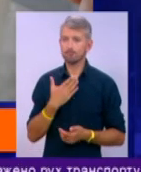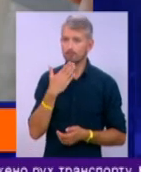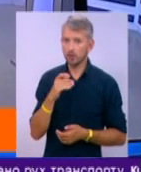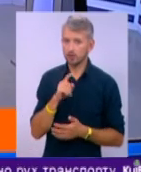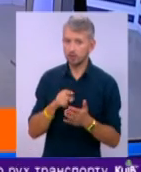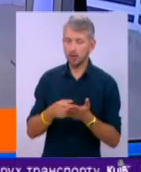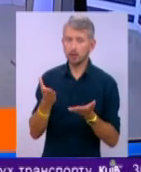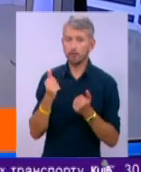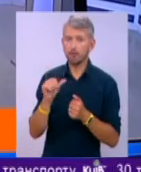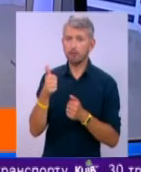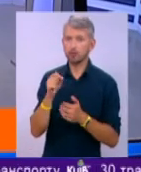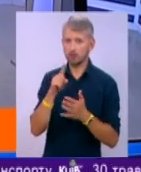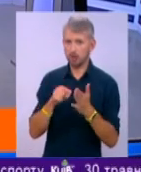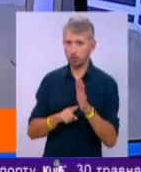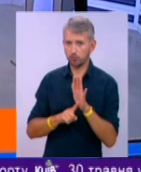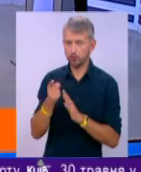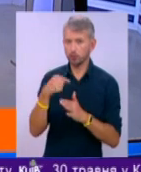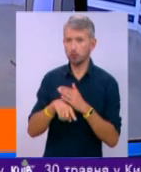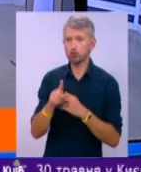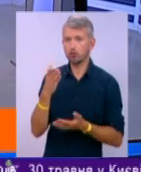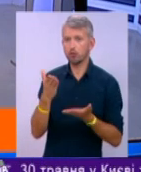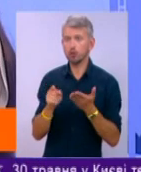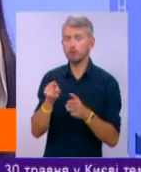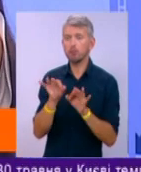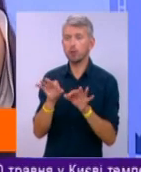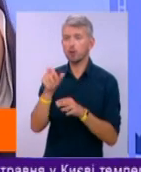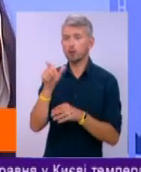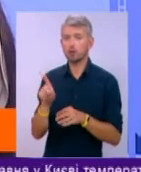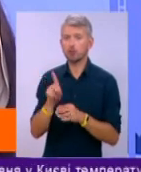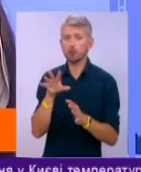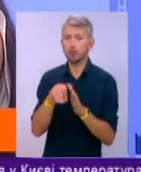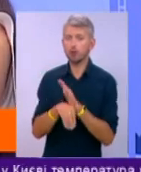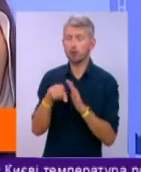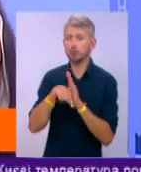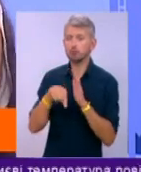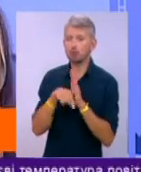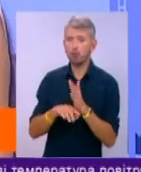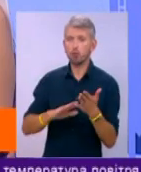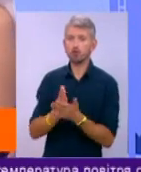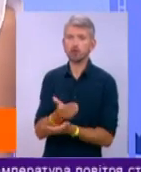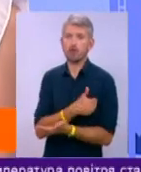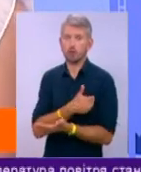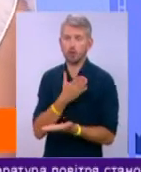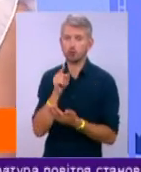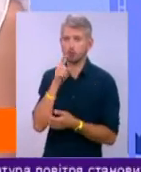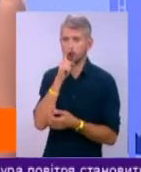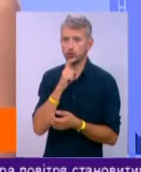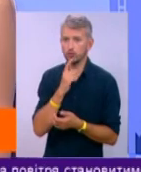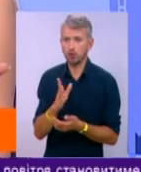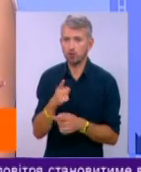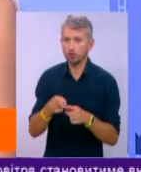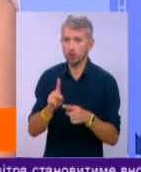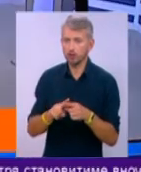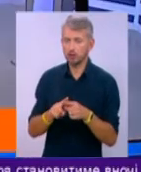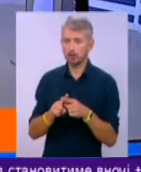Давайте з першого питання розпочнемо, тому що, от, можливо, ви поясните людині, що вкладаєте в поняття політична воля, якщо йому не зрозуміло, що, ну, я що поясню,